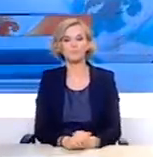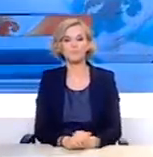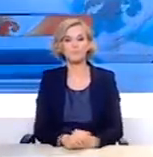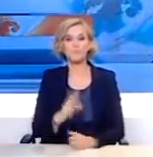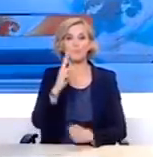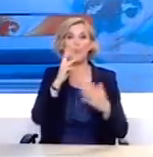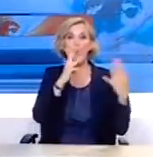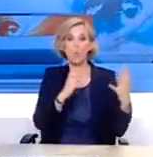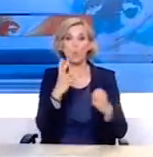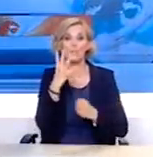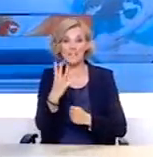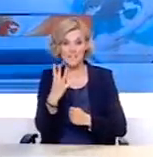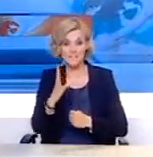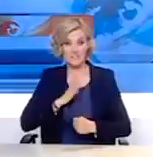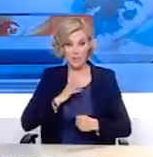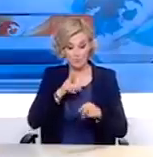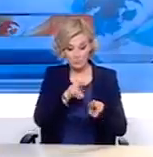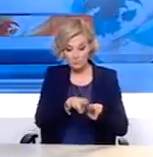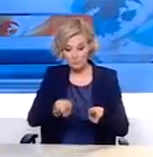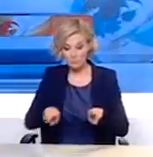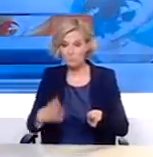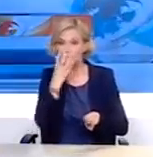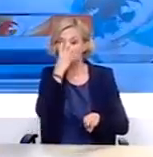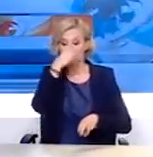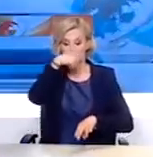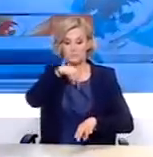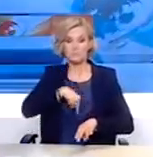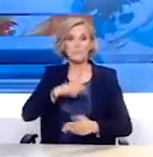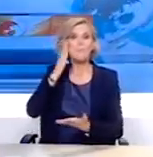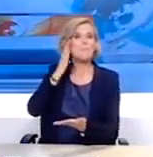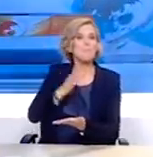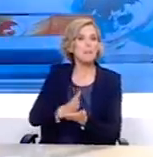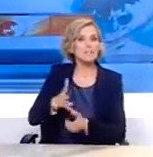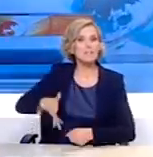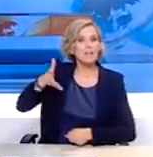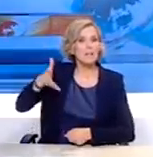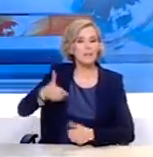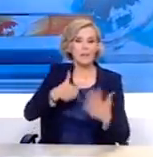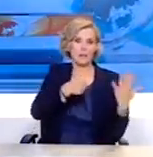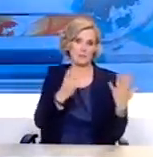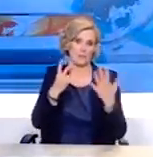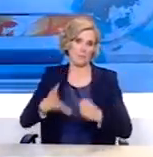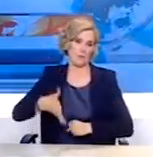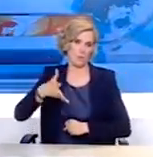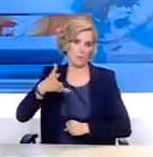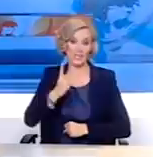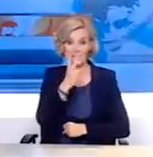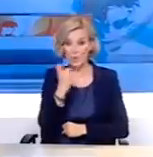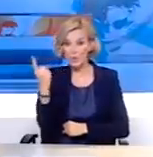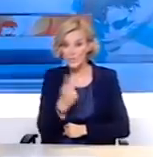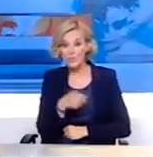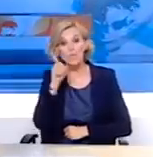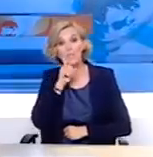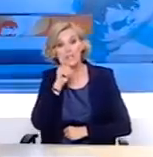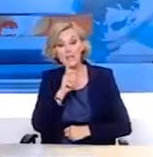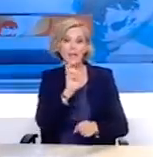84 συμπολίτες μας νοσηλεύονται διασωληνωμένοι. Η διάμεση ηλικία τους είναι 67 ετών. Το 20% είναι